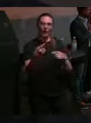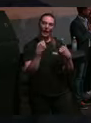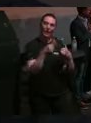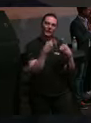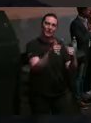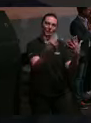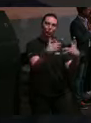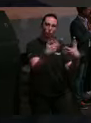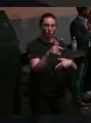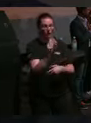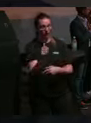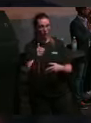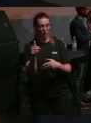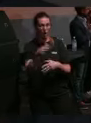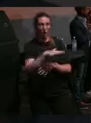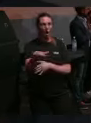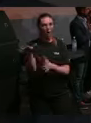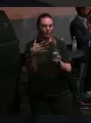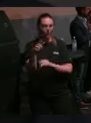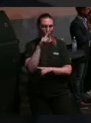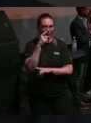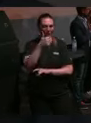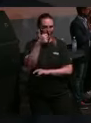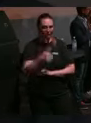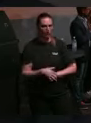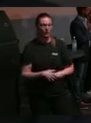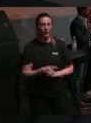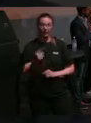energiproduksjoner, og det jo derfor havvind så viktig. Det den eneste